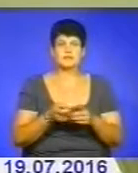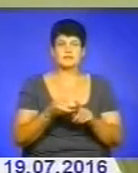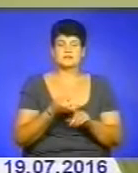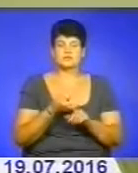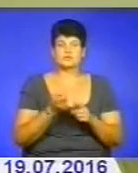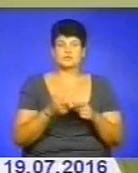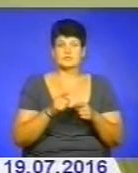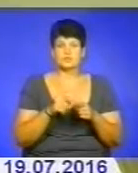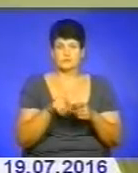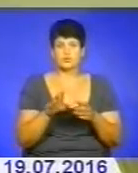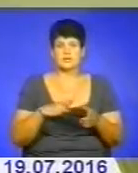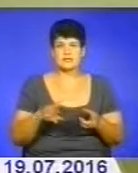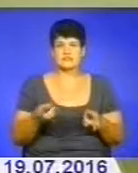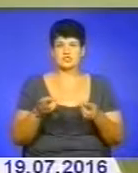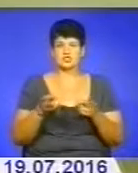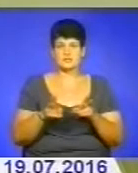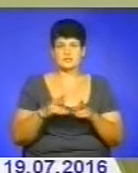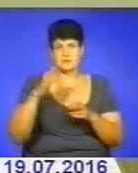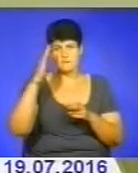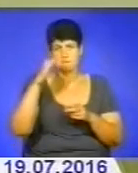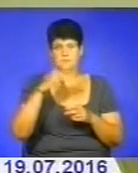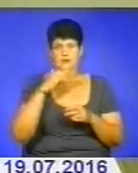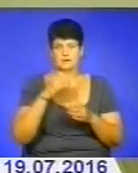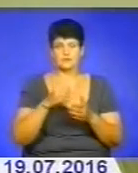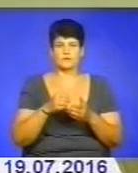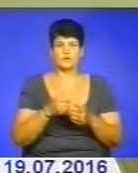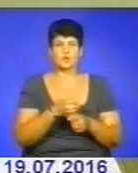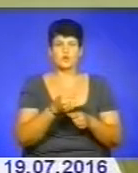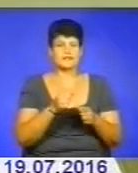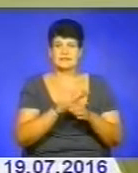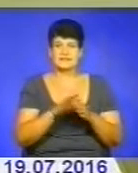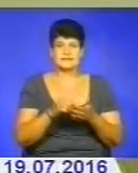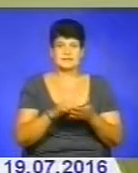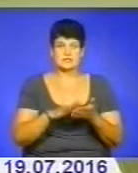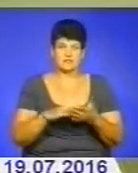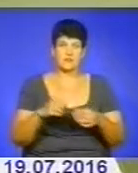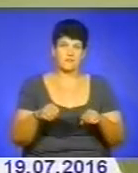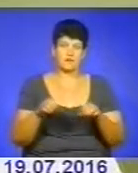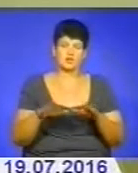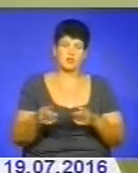і осталася була батькова рушниця не зареєстрована. Я вирішив принести